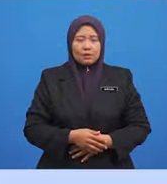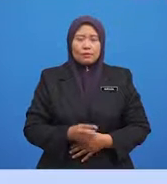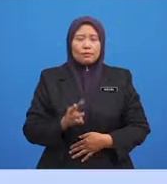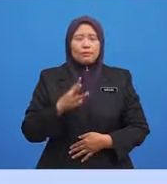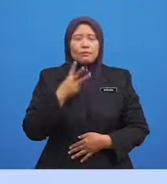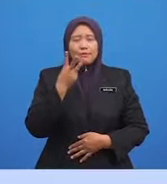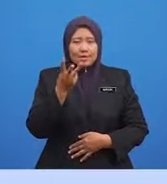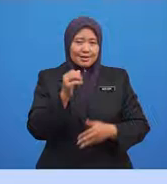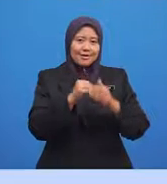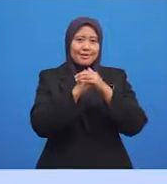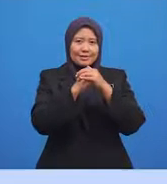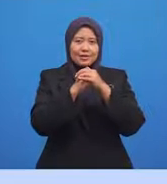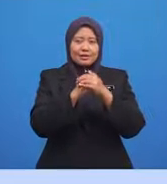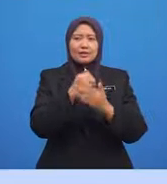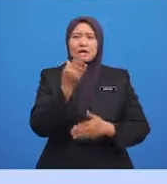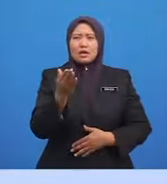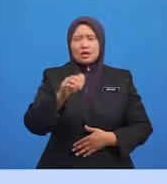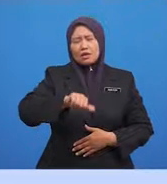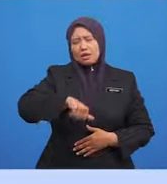Wah, Tanya, anda hebat.